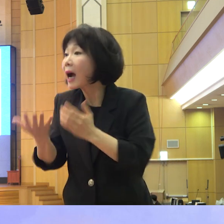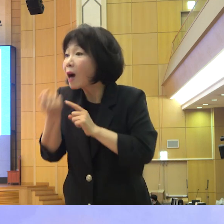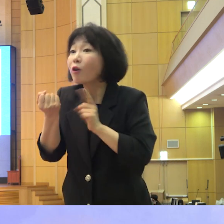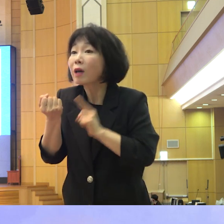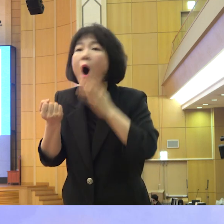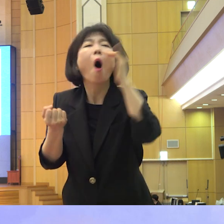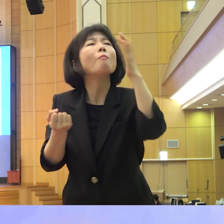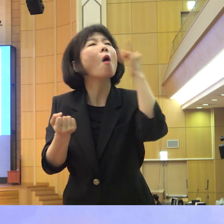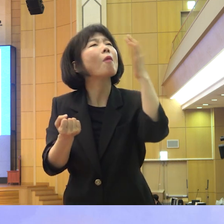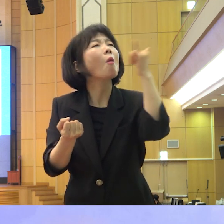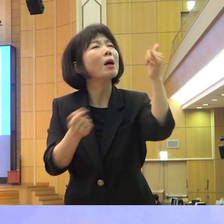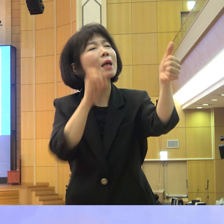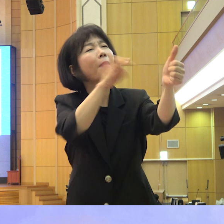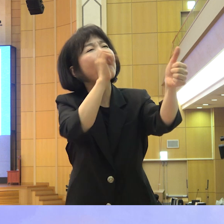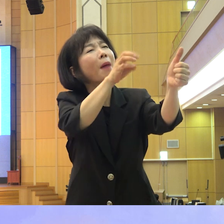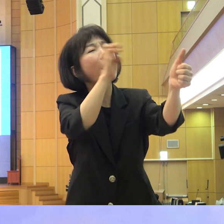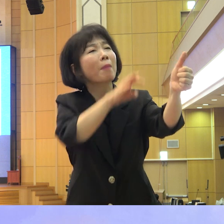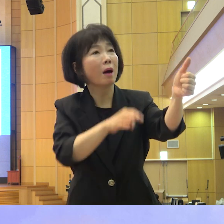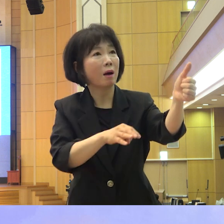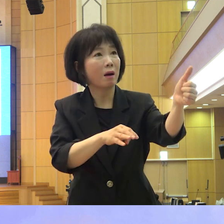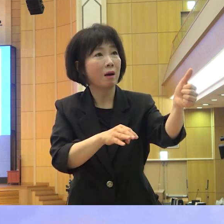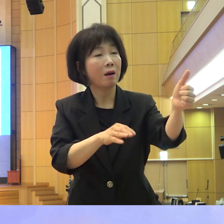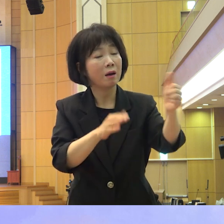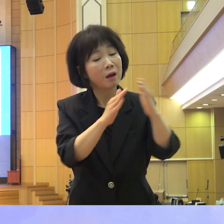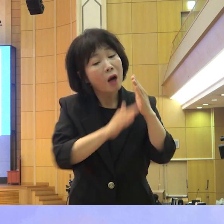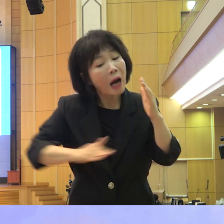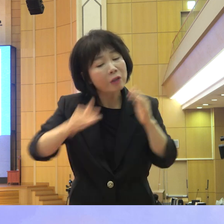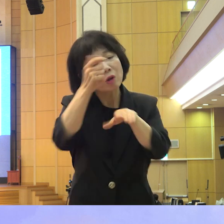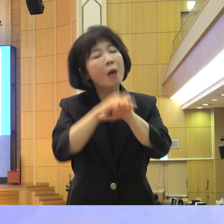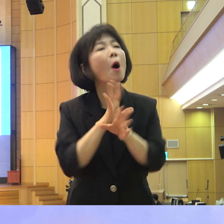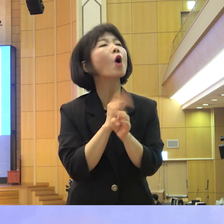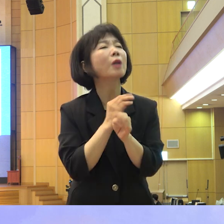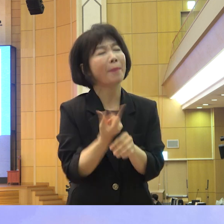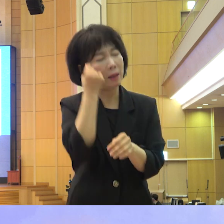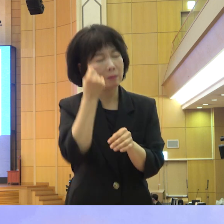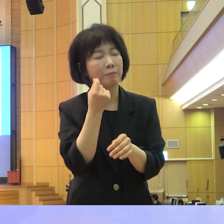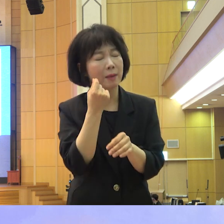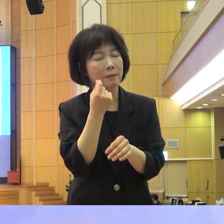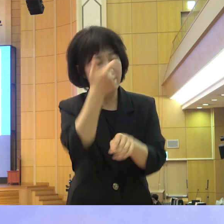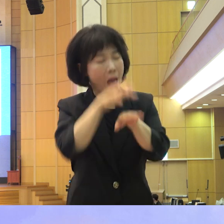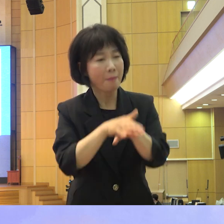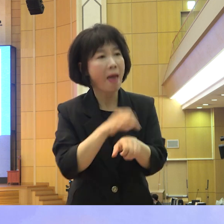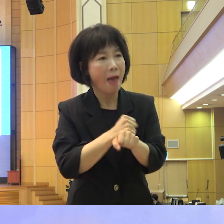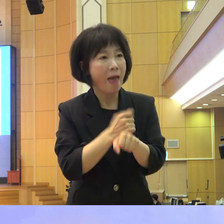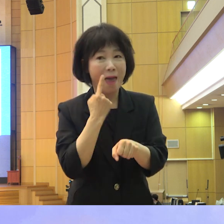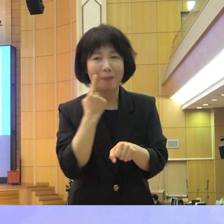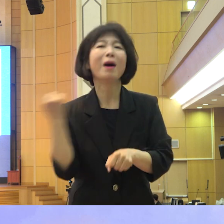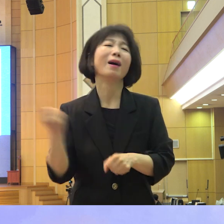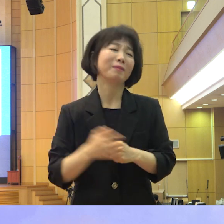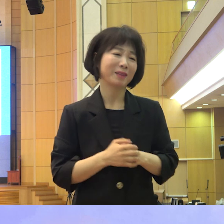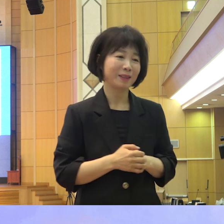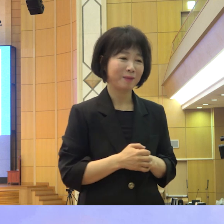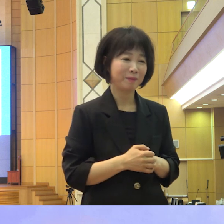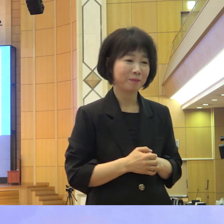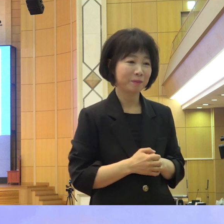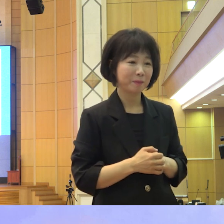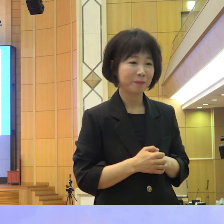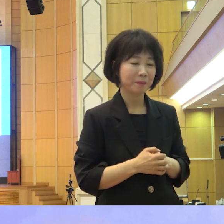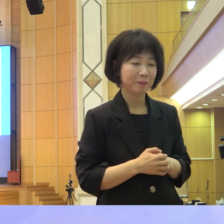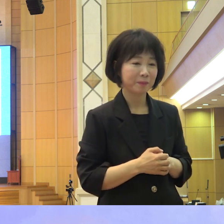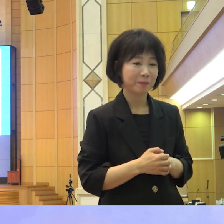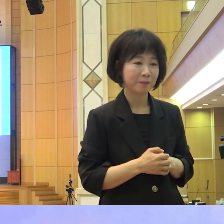가서 엄마, 아빠, 우리는 언제 가정 예배 드려? 라고 꼭 질문해야 돼요.